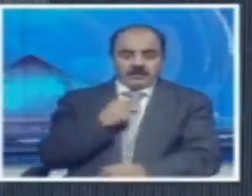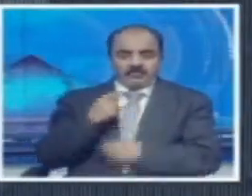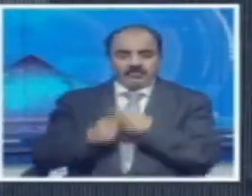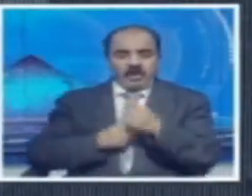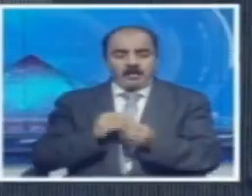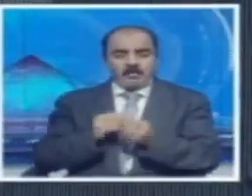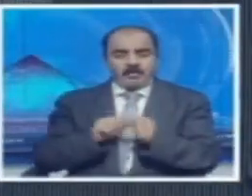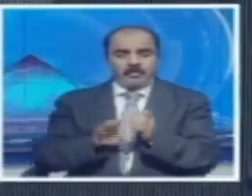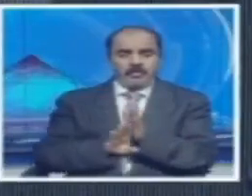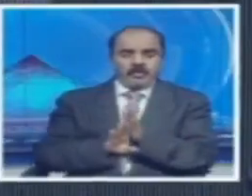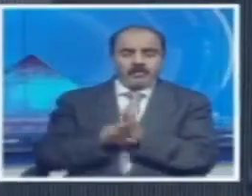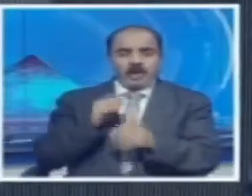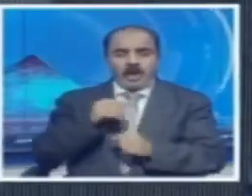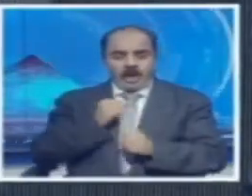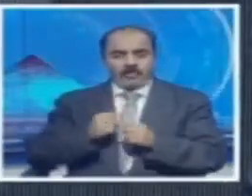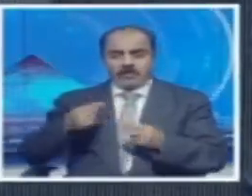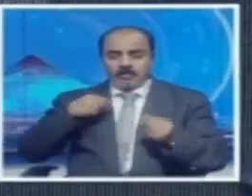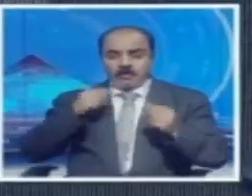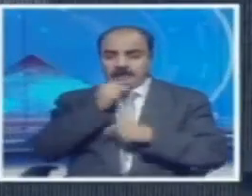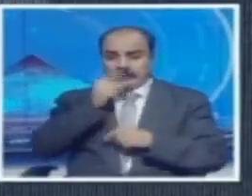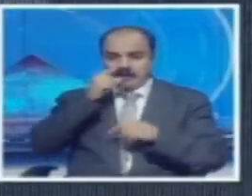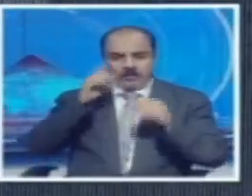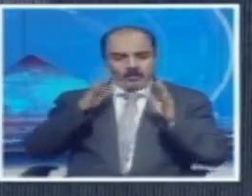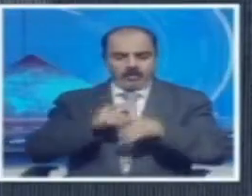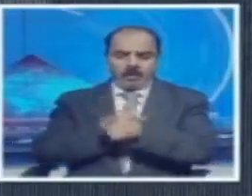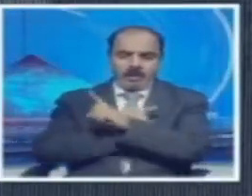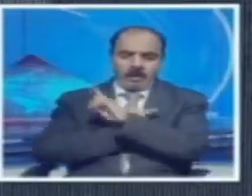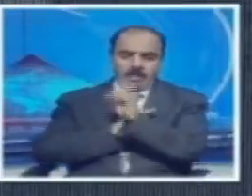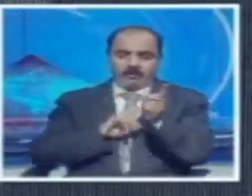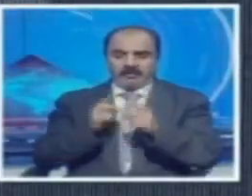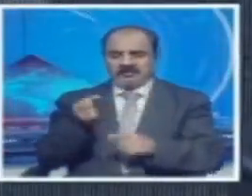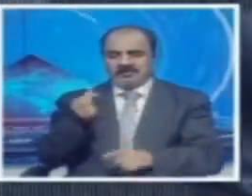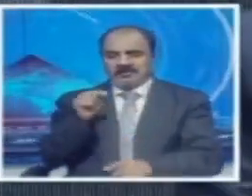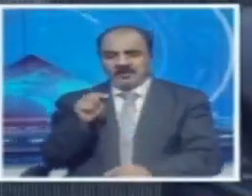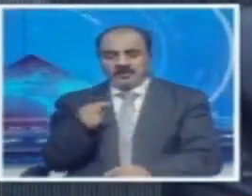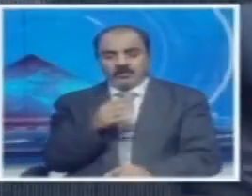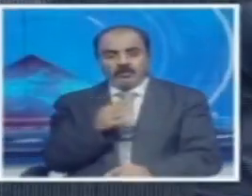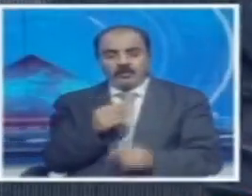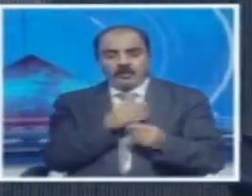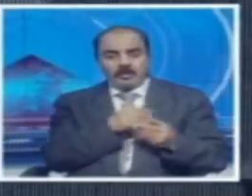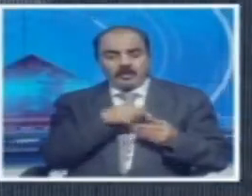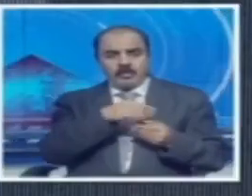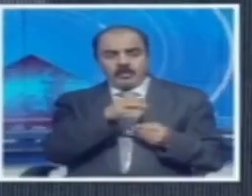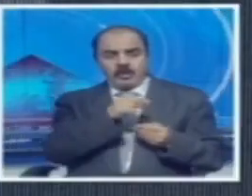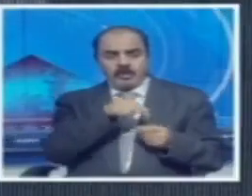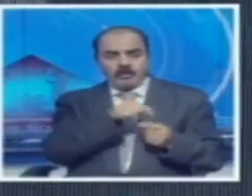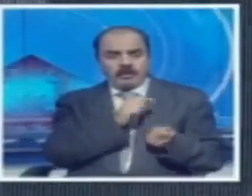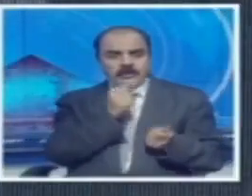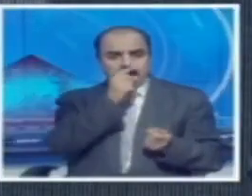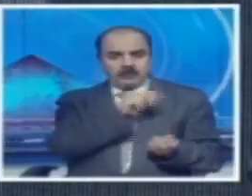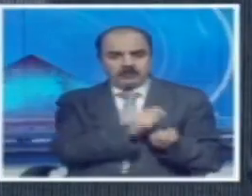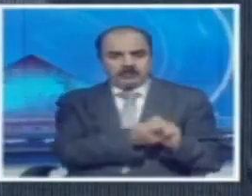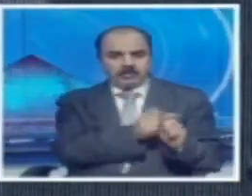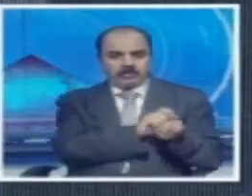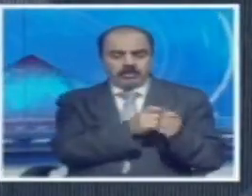وسعهم وطاقتهم للنيل من ديننا ما بلغوا معشار ما أصابه جراء تحريف هذه